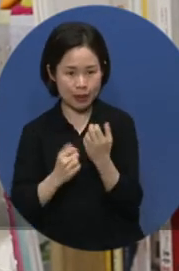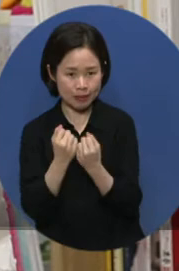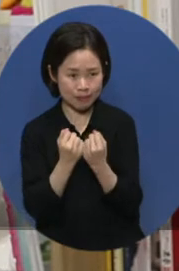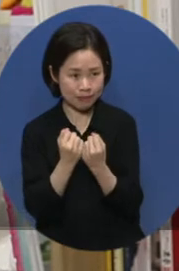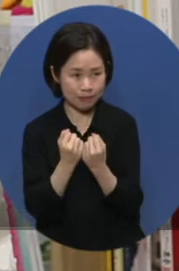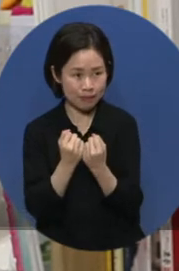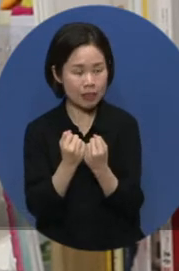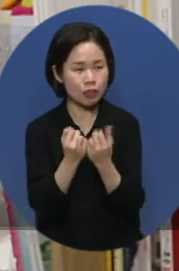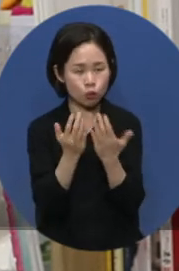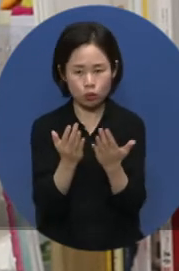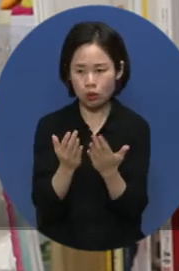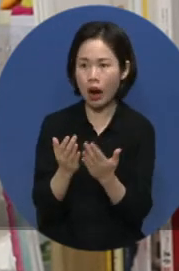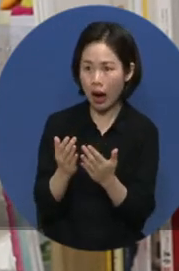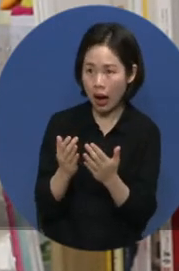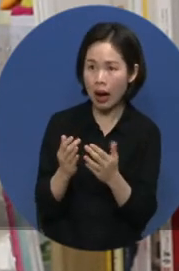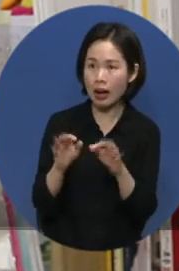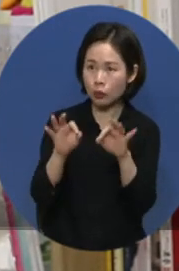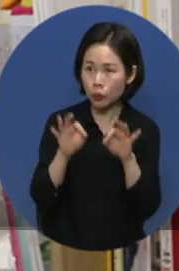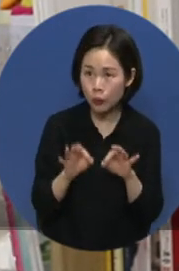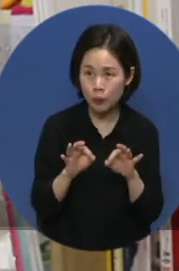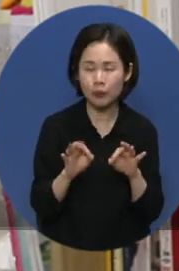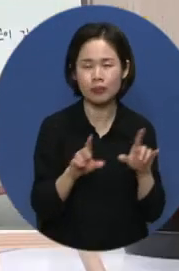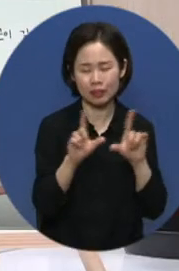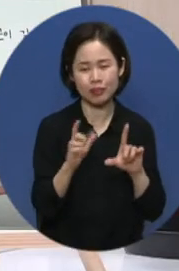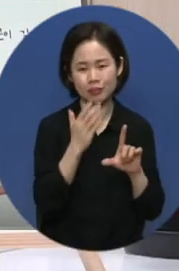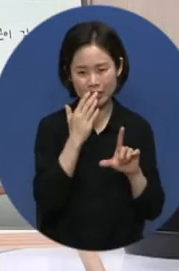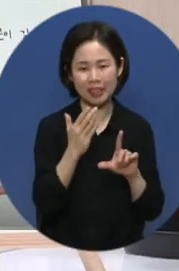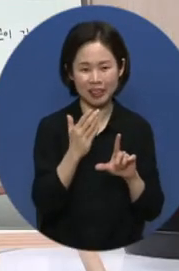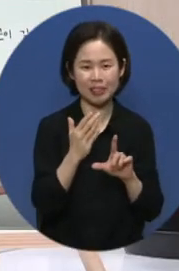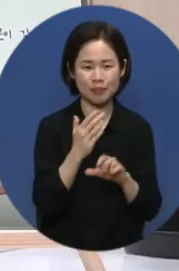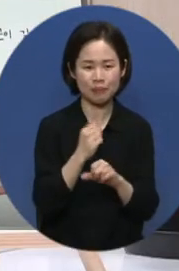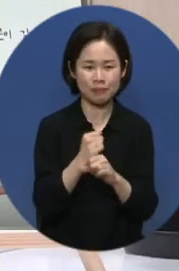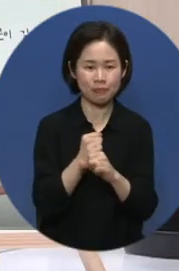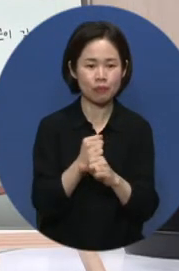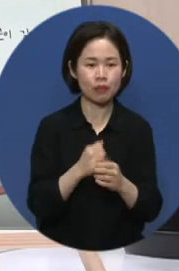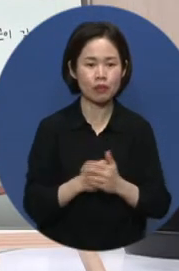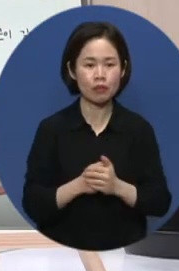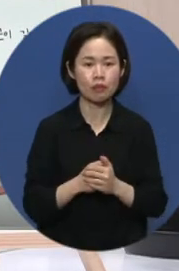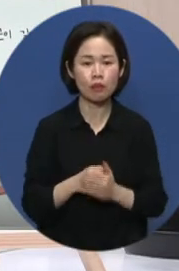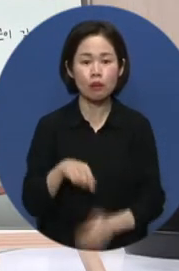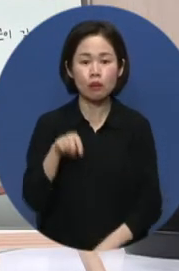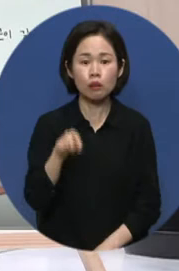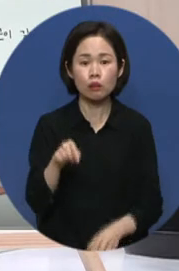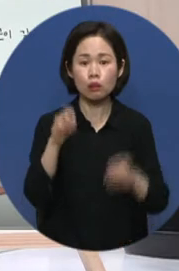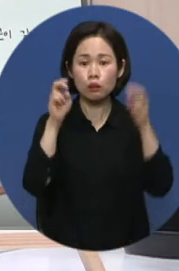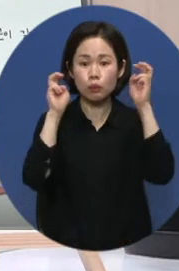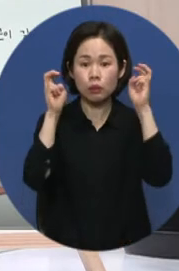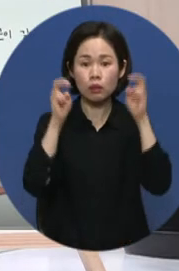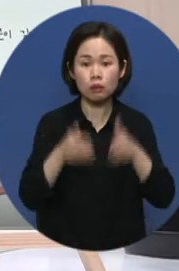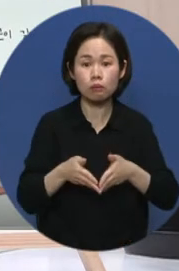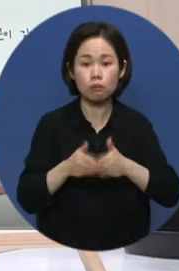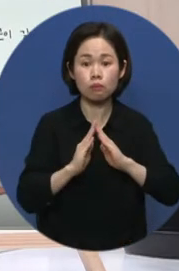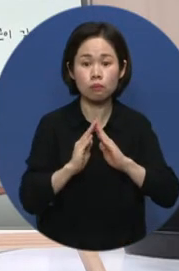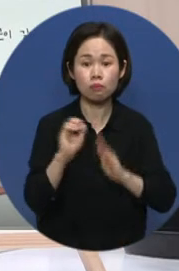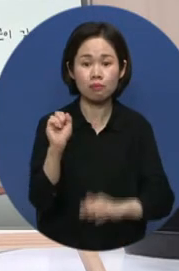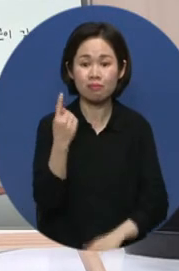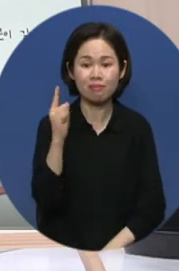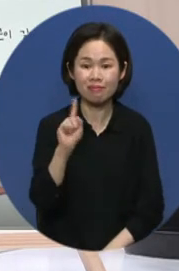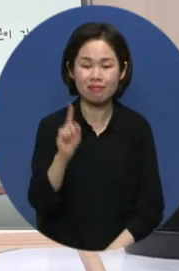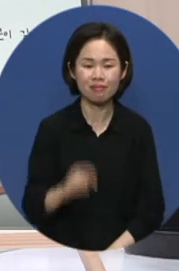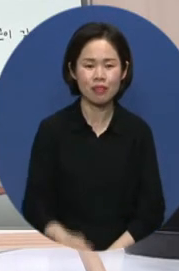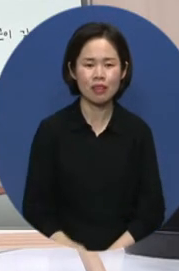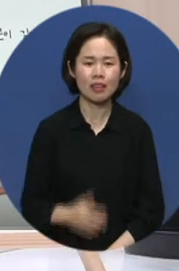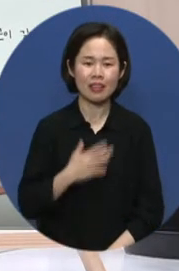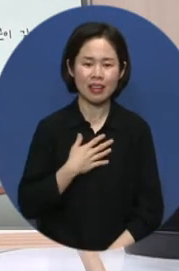있도록 쉽게 바꿔나가는 일을 하고 있습니다. 발달장애인 관련 사업을 창업하시게 된 계기가